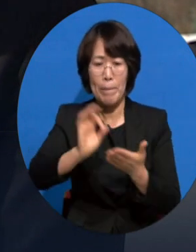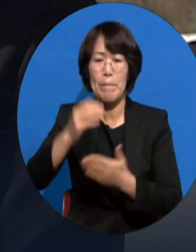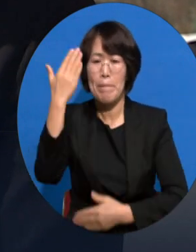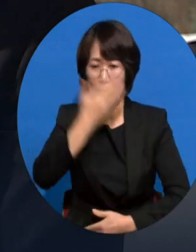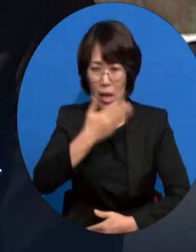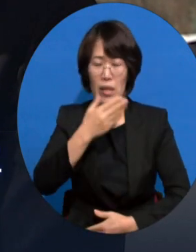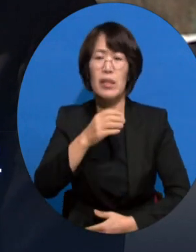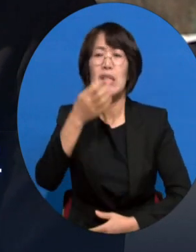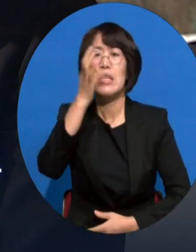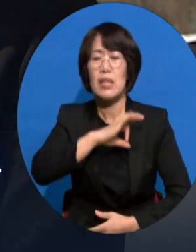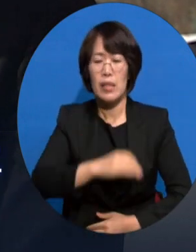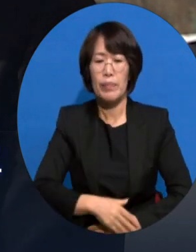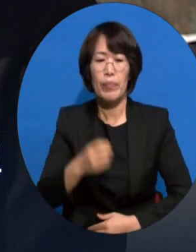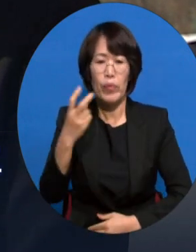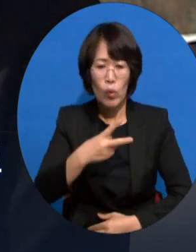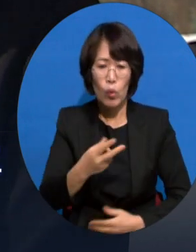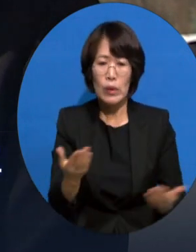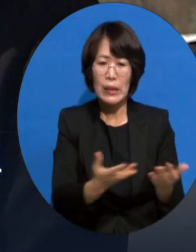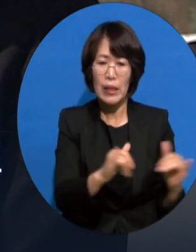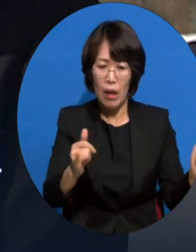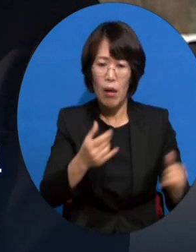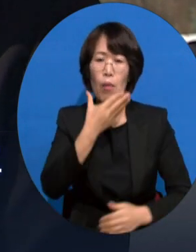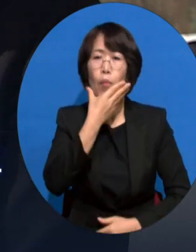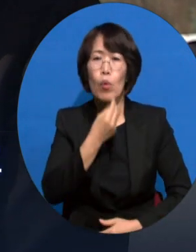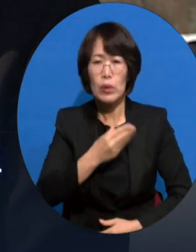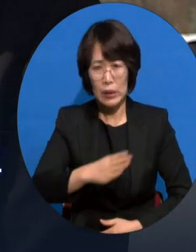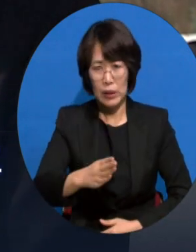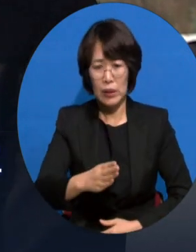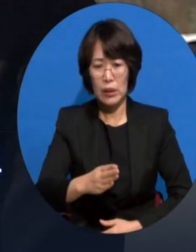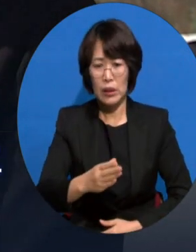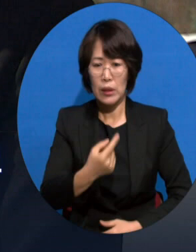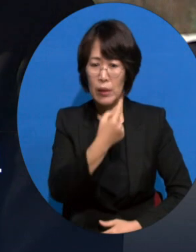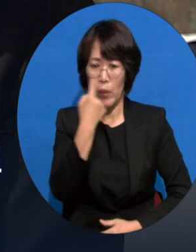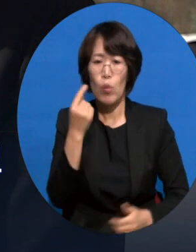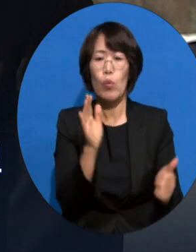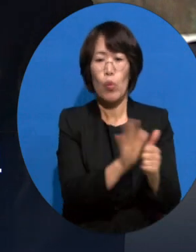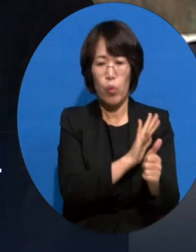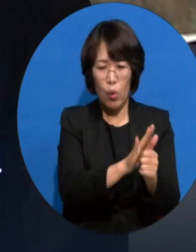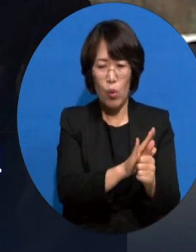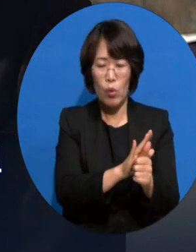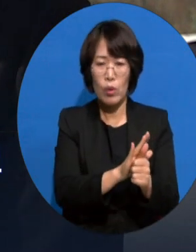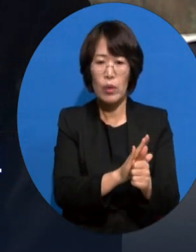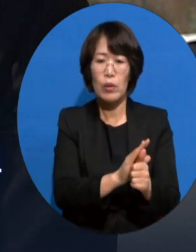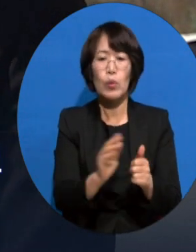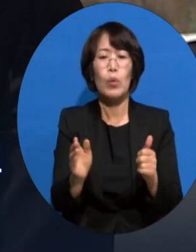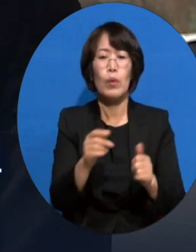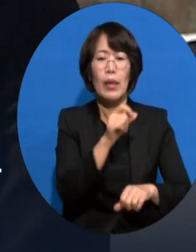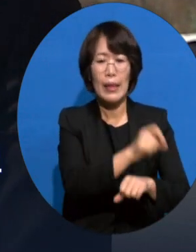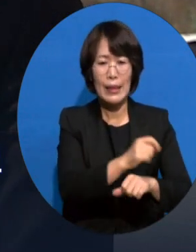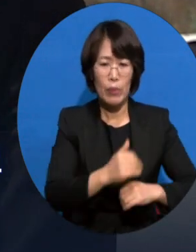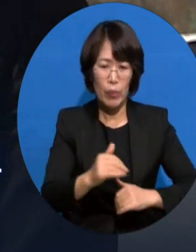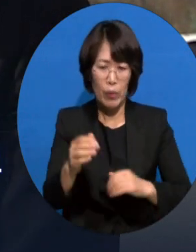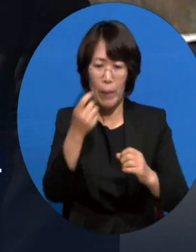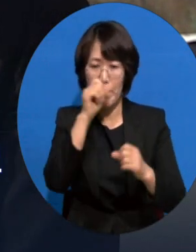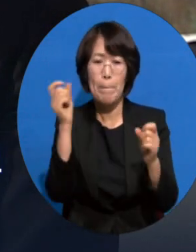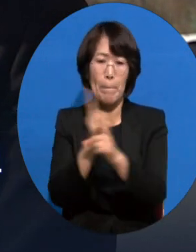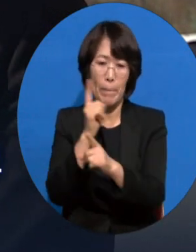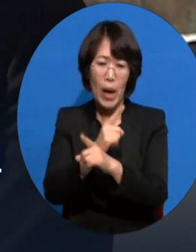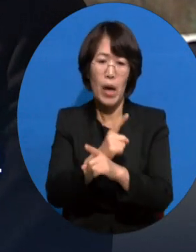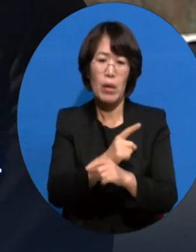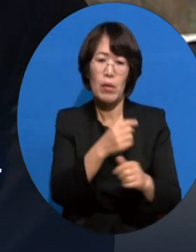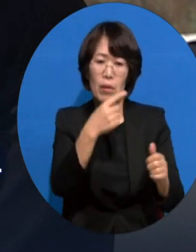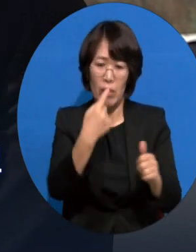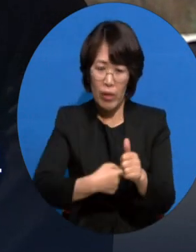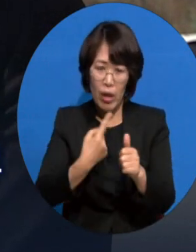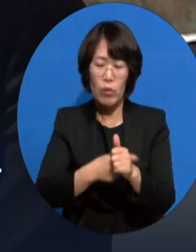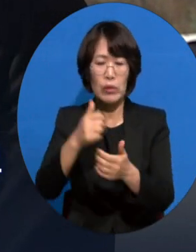점이 있습니다. 그리고 근무 종사자의 복지가 보장이 되기 때문에 행정 서비스가 개선되고 그로 인해서